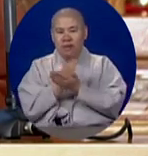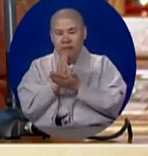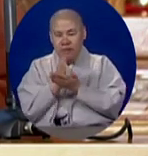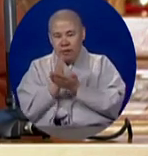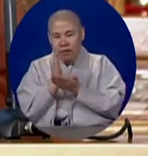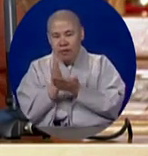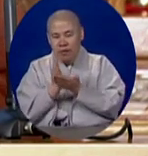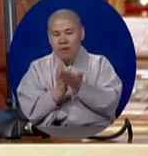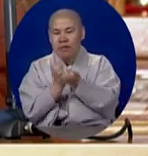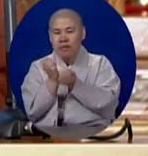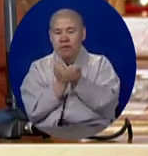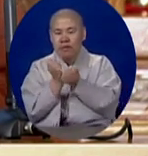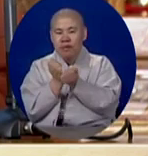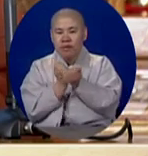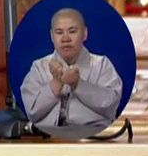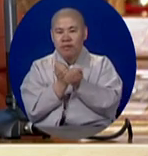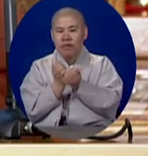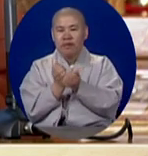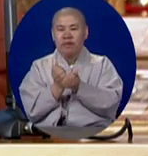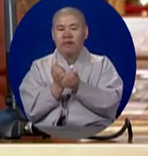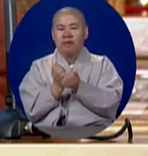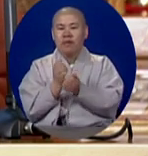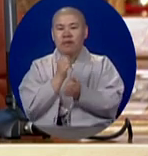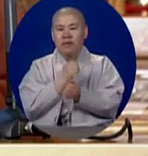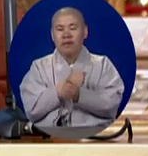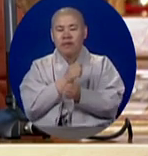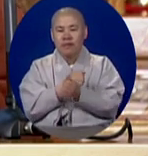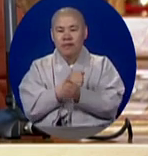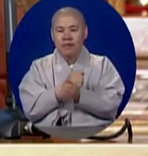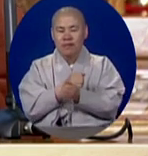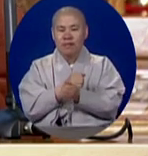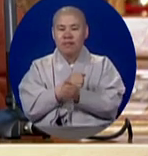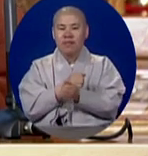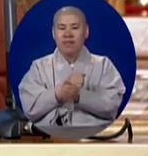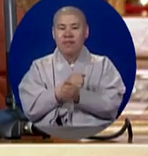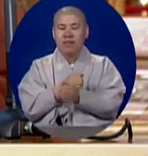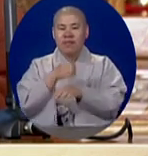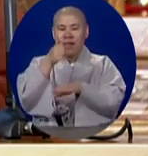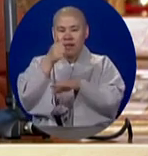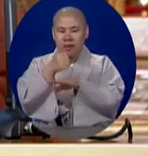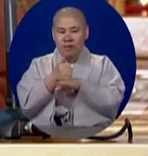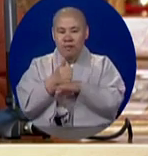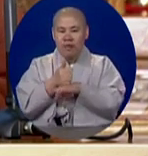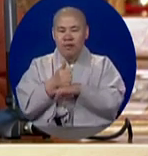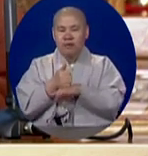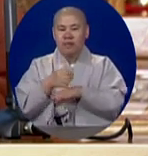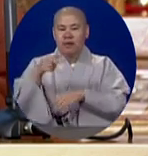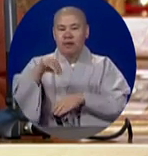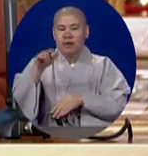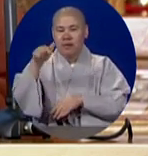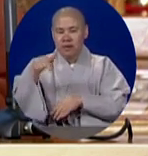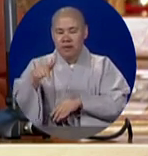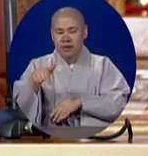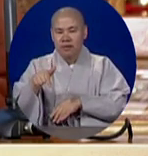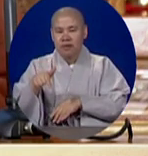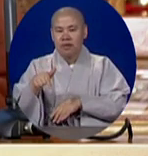여러 가지로 설명을 해서 그 마지막 식 부분이